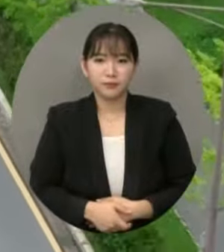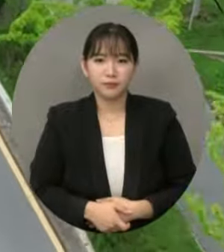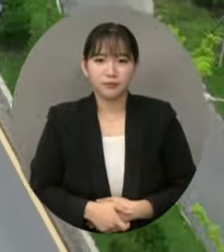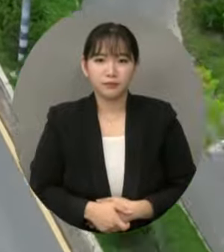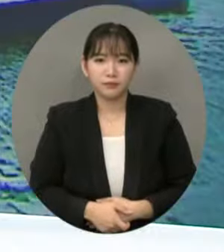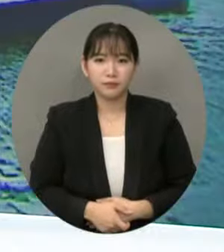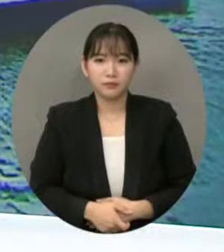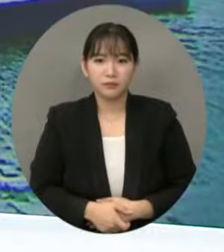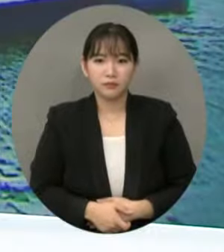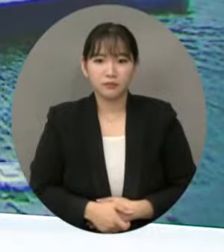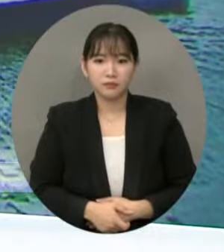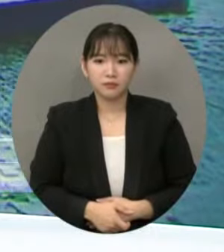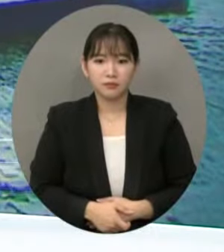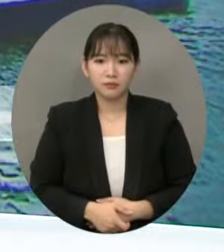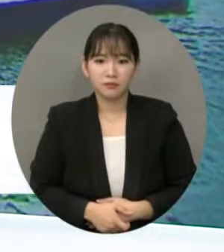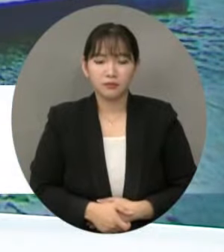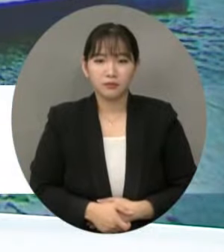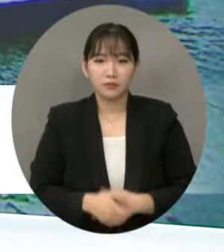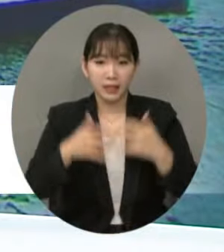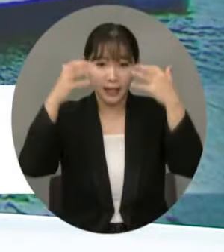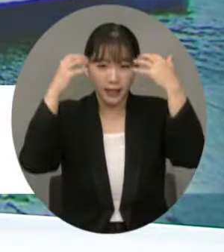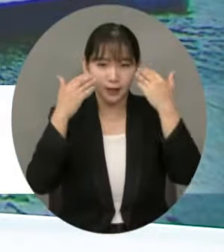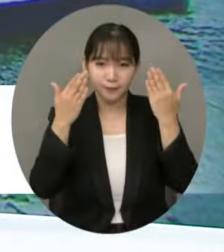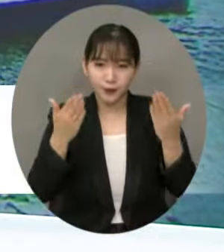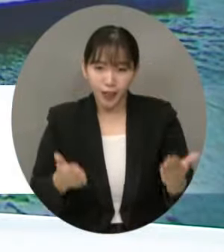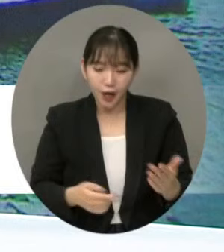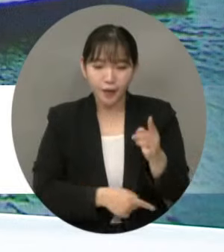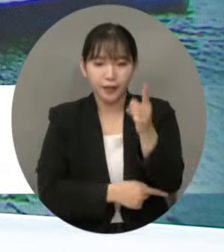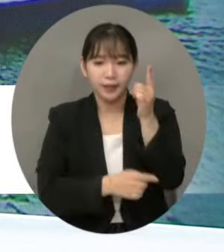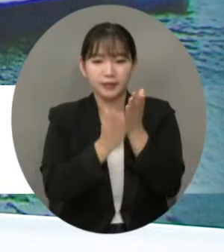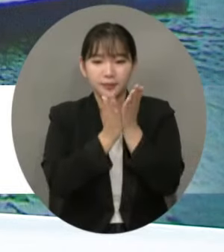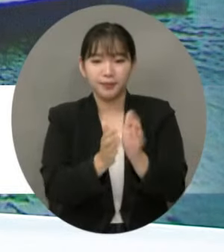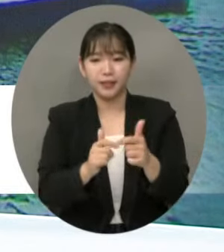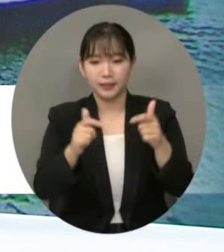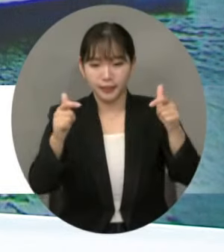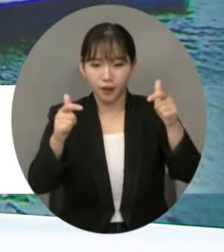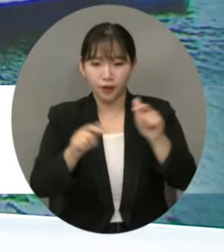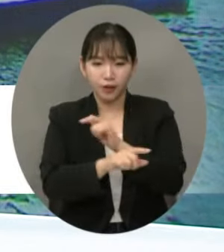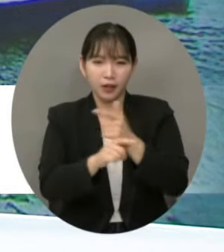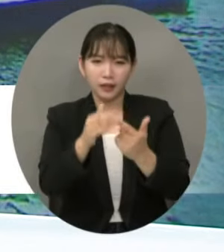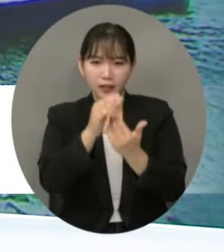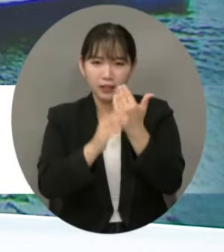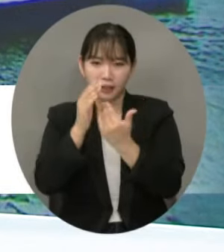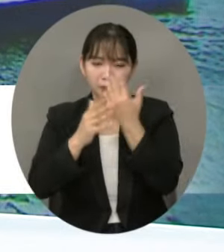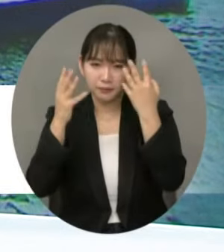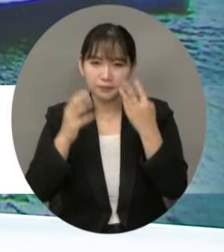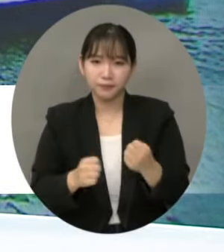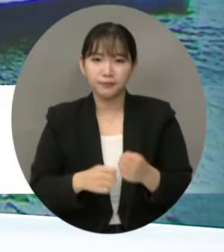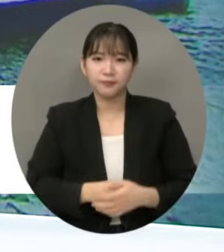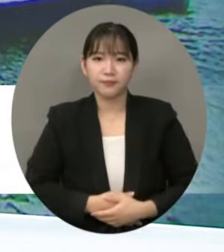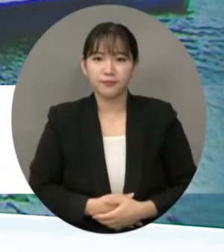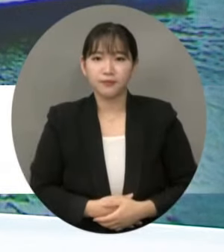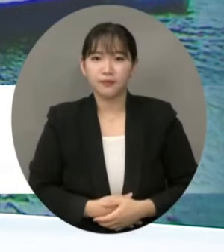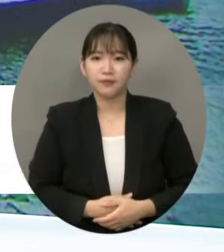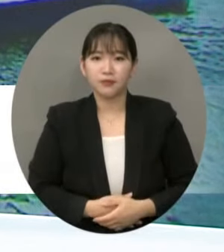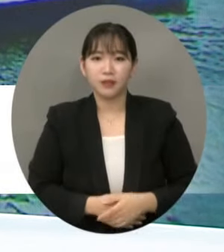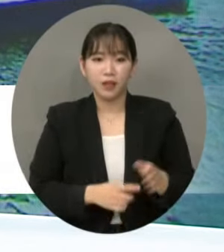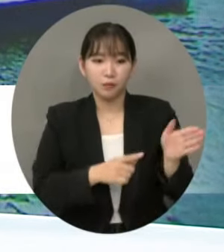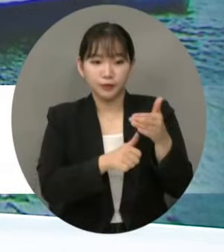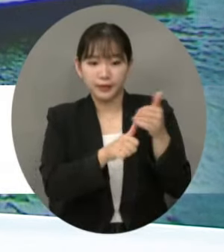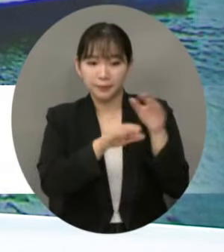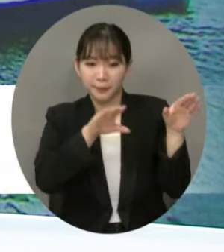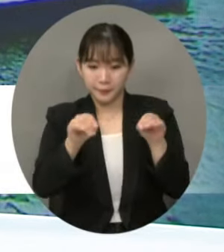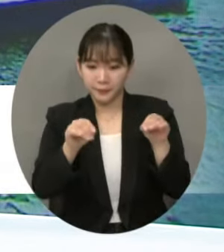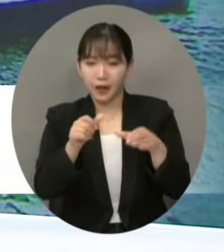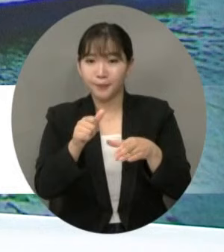주현정입니다. 여름 휴가철 낚시 어선이 많아지면서 각종 사고가 잇따르고 있습니다. 금어기가 풀린